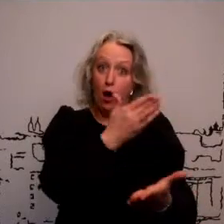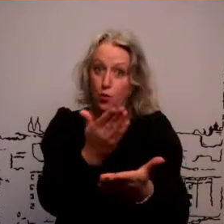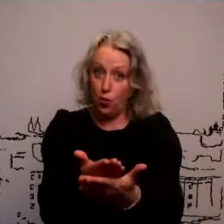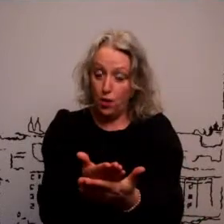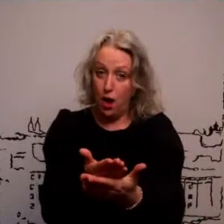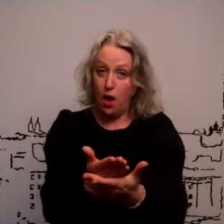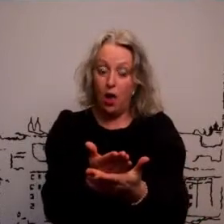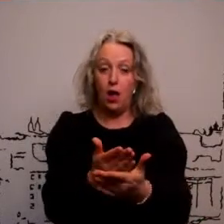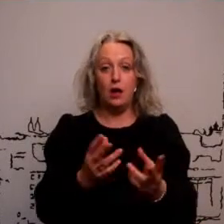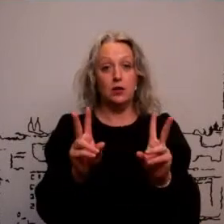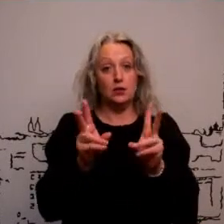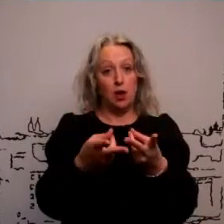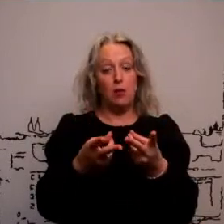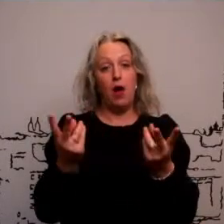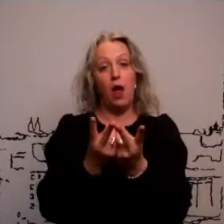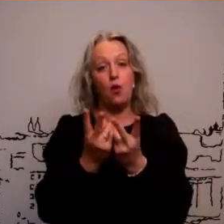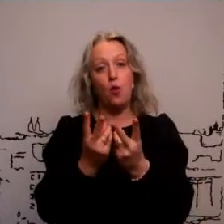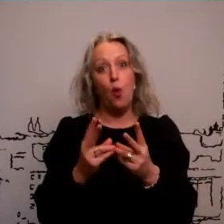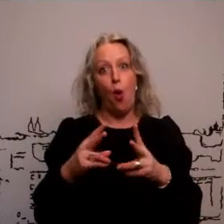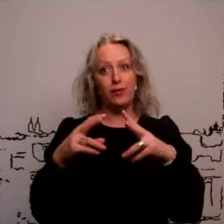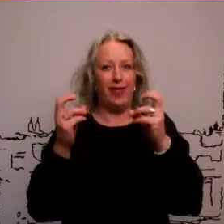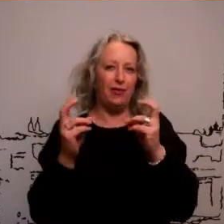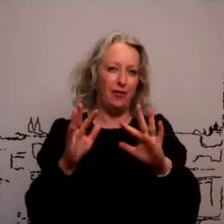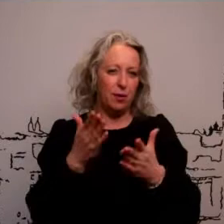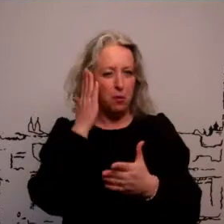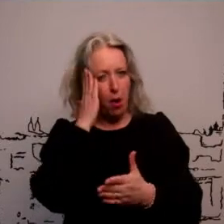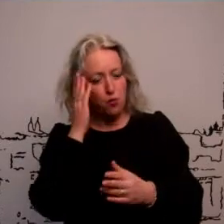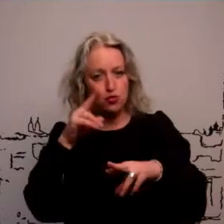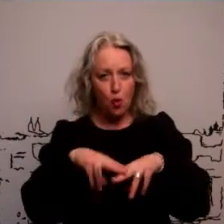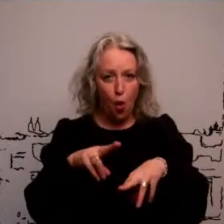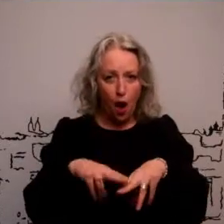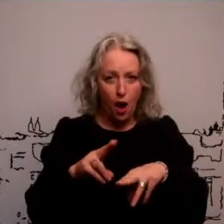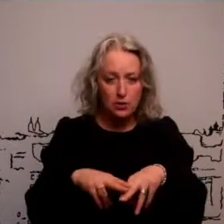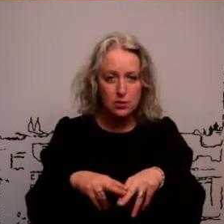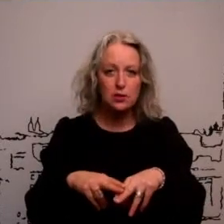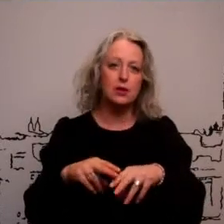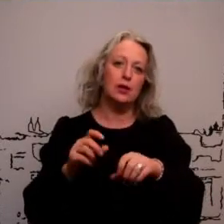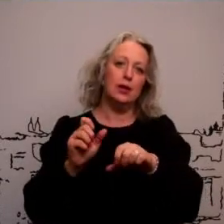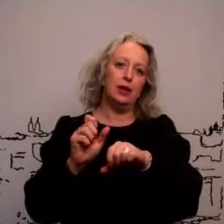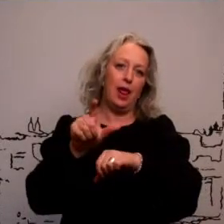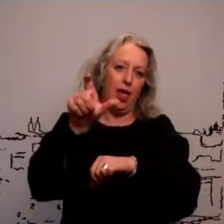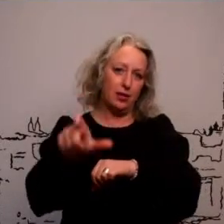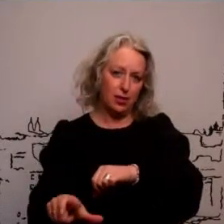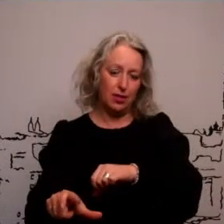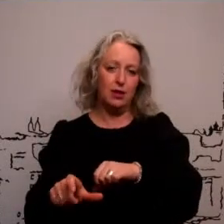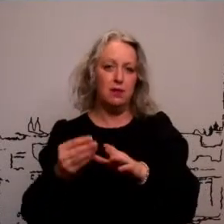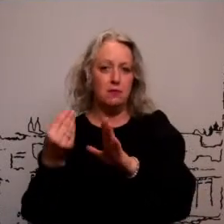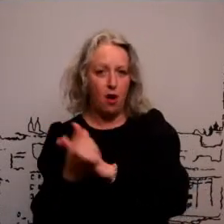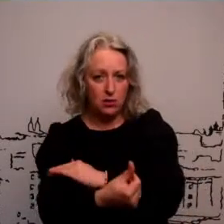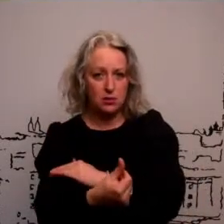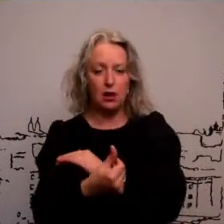just kui majutusasutuses klient ja siis on ka, noh, sa maksad selle eest ja siis on ka, noh,